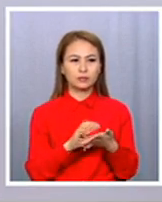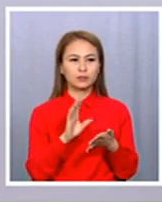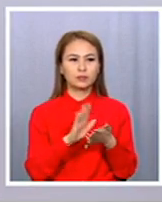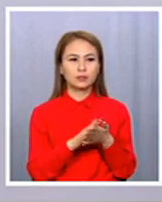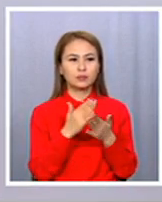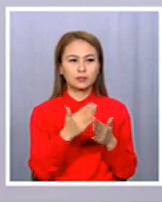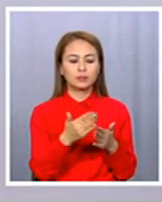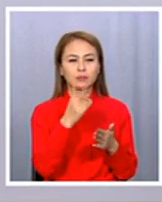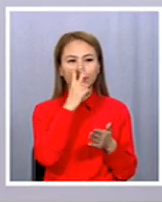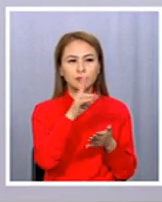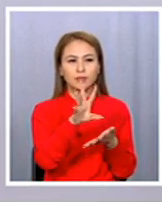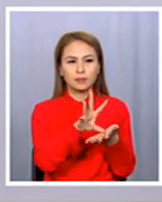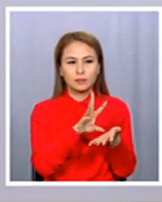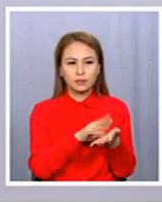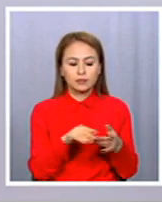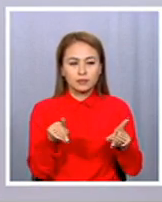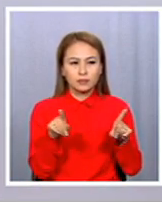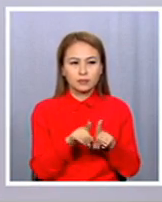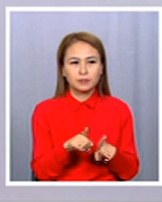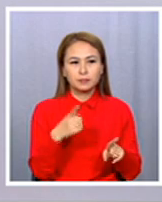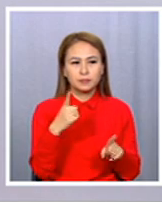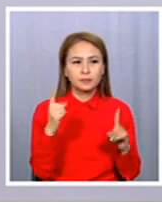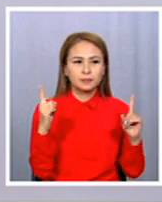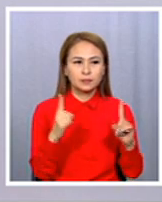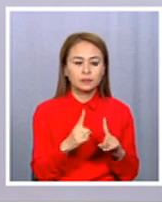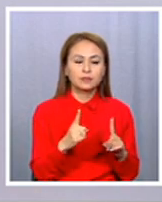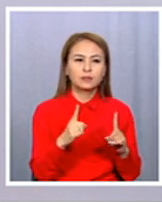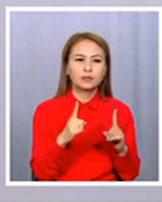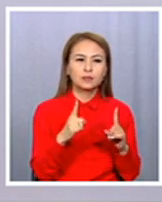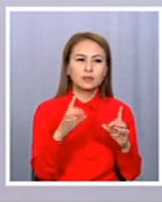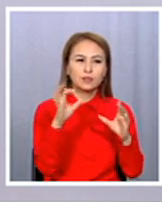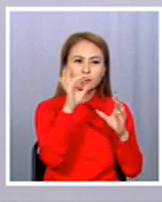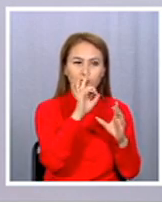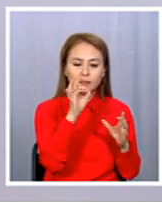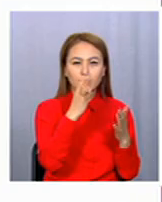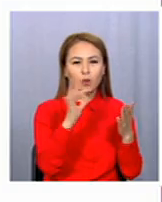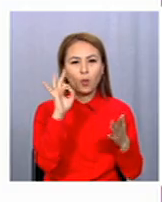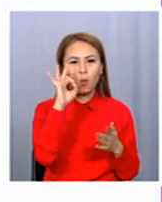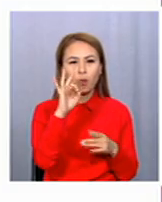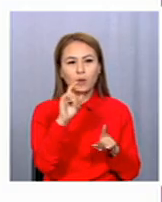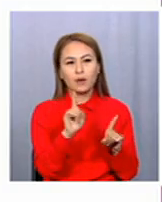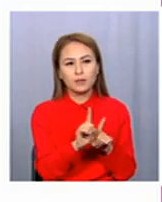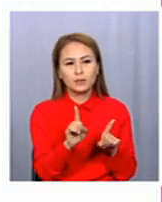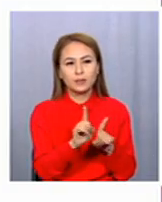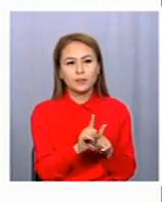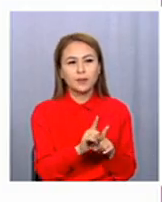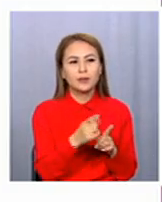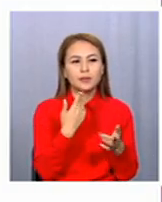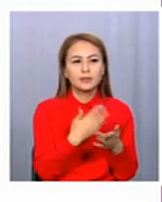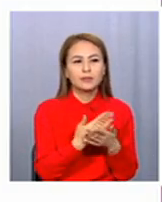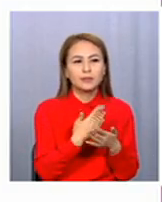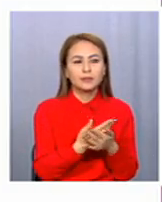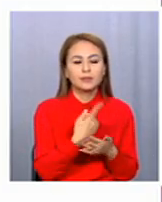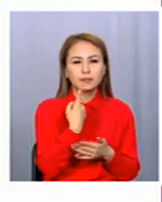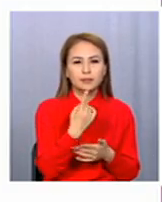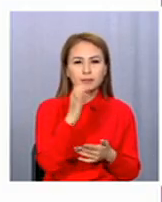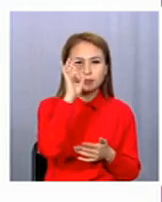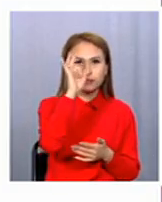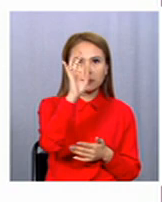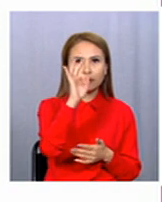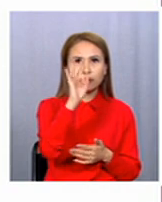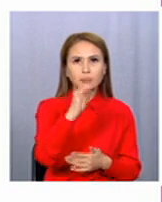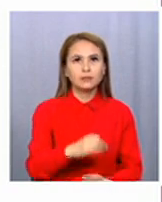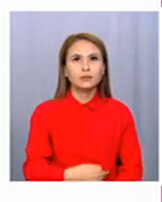түрдегідей белгіленеді, яғни бір кішігірім шеңбер немесе О әрпі тәріздес. Мысалы балар, мінекей, мына белгінің